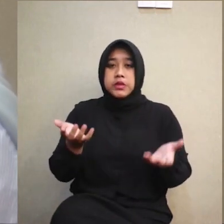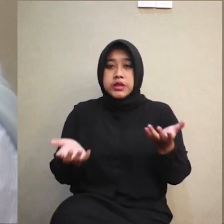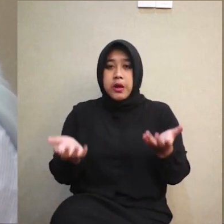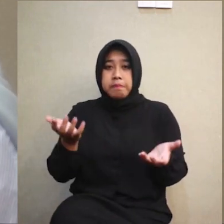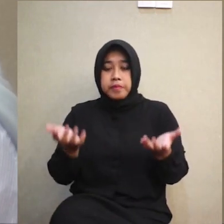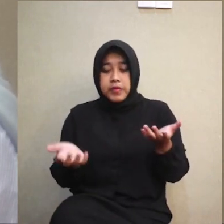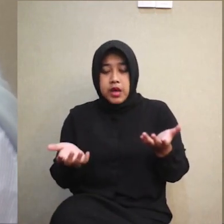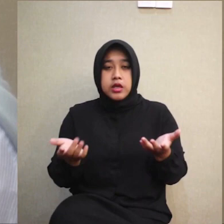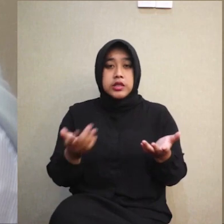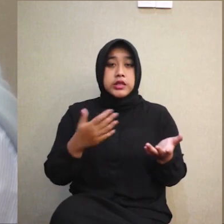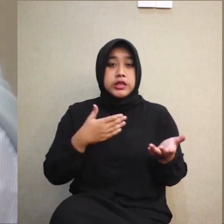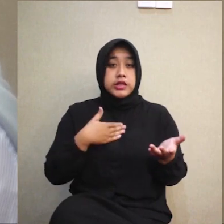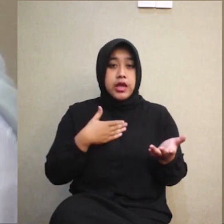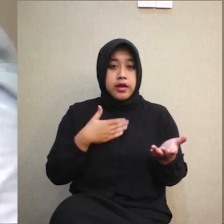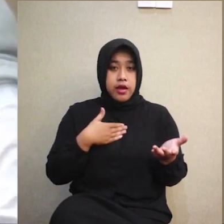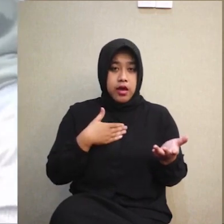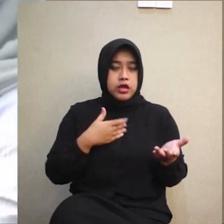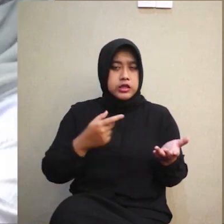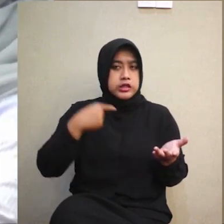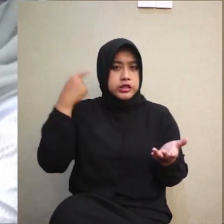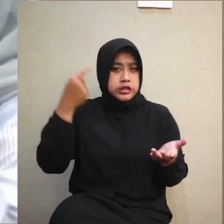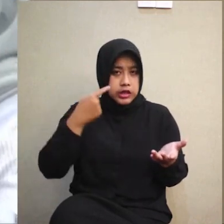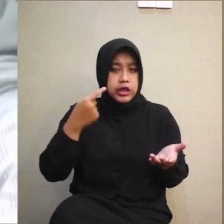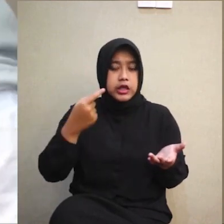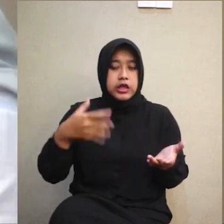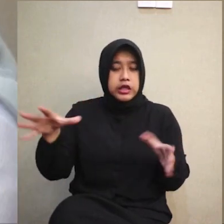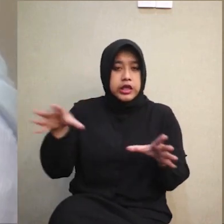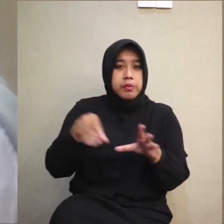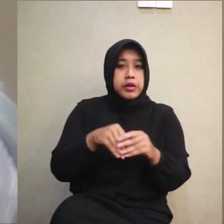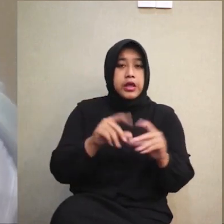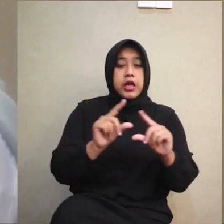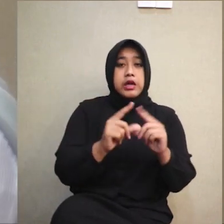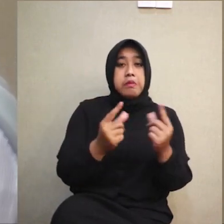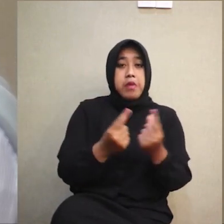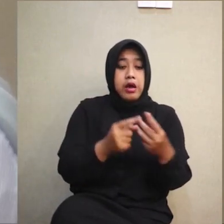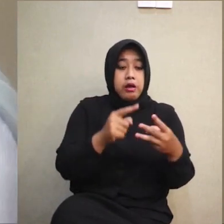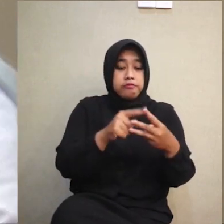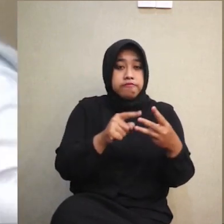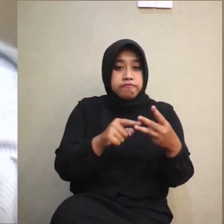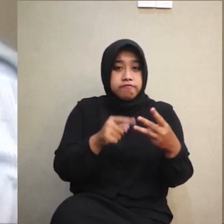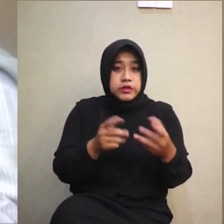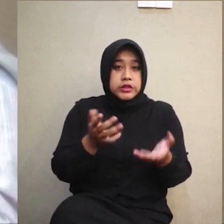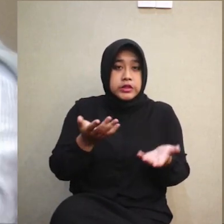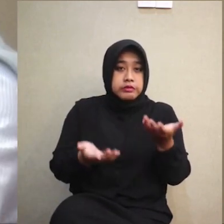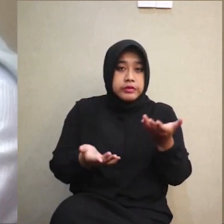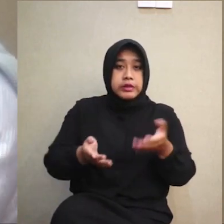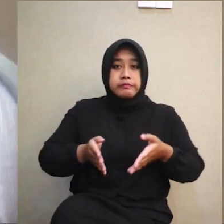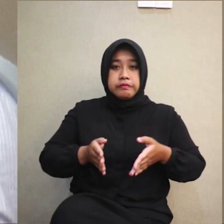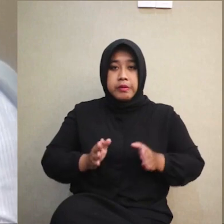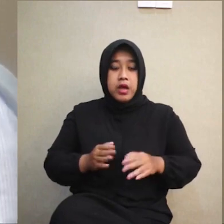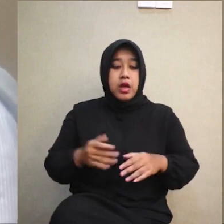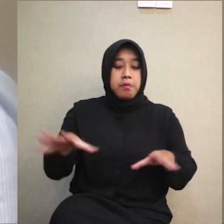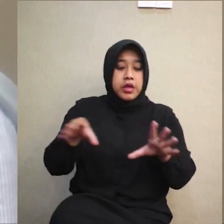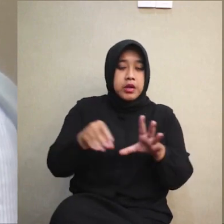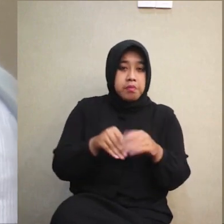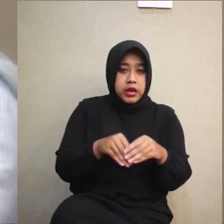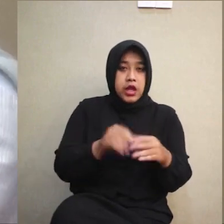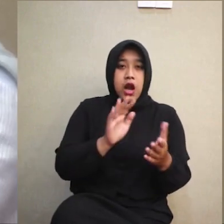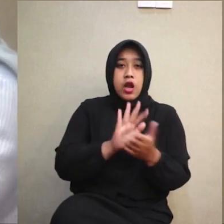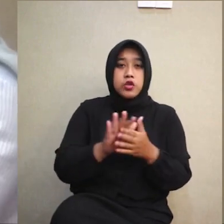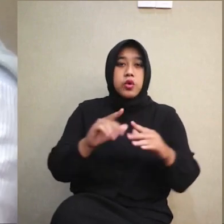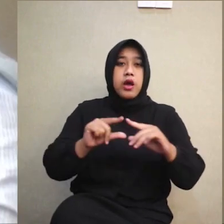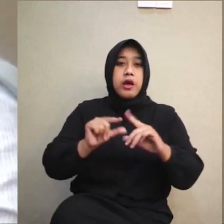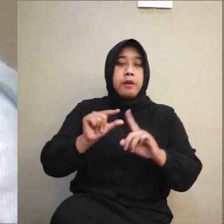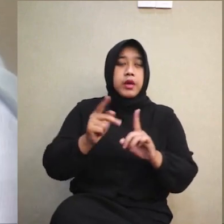saya sering juga dilibatkan oleh lembaga-lembaga ini untuk diskusi juga melibatkan aparat penegak hukum sehingga